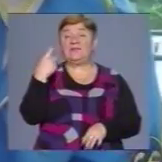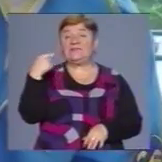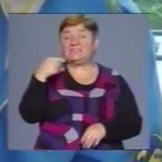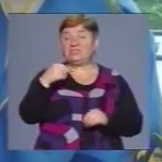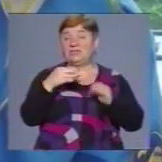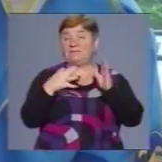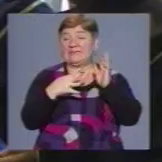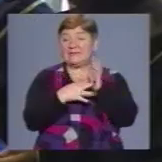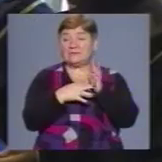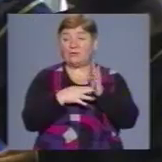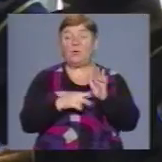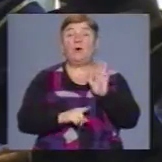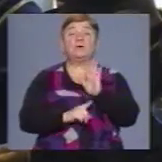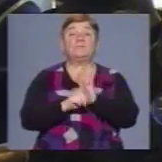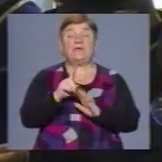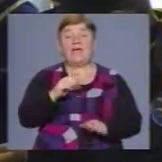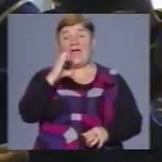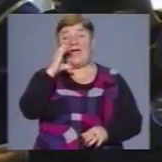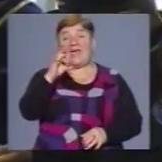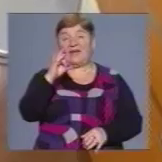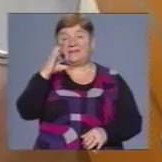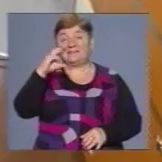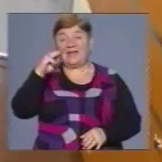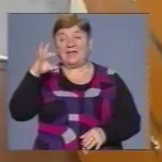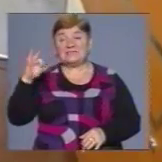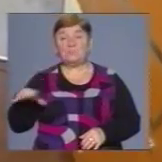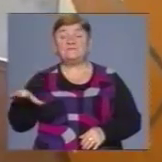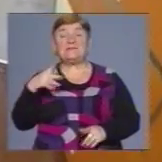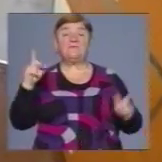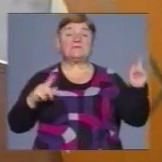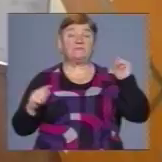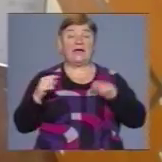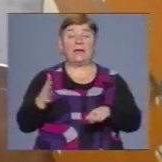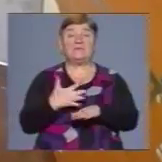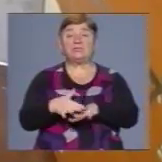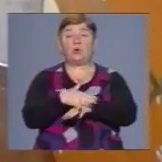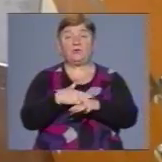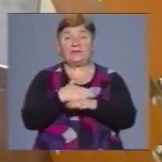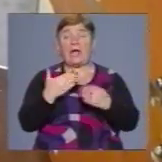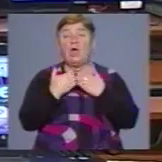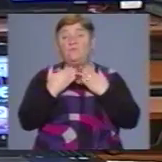2019 році на швейцарському телеканалі РТС. Потім його покажуть на усіх фестивалях міжнародного документального кіно.